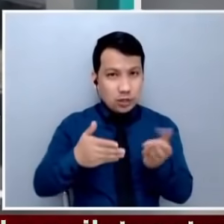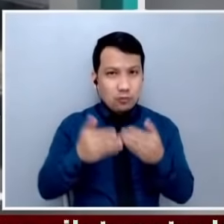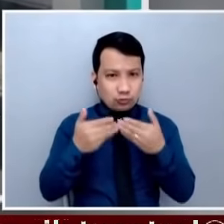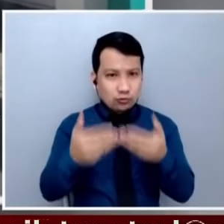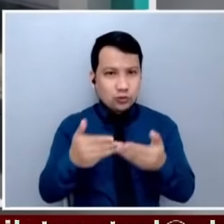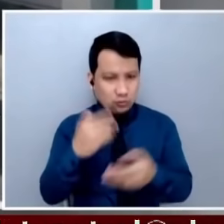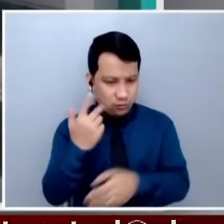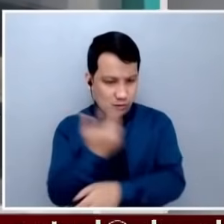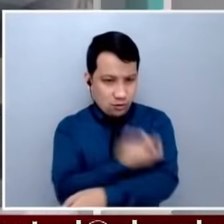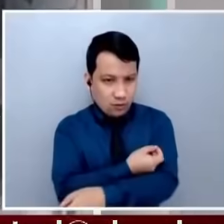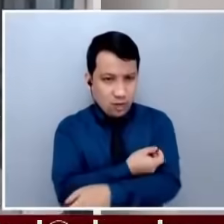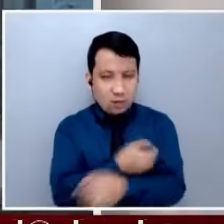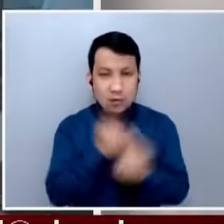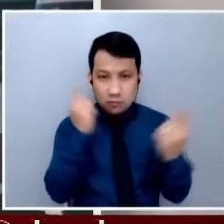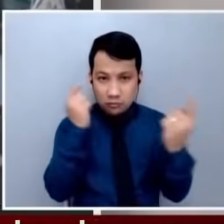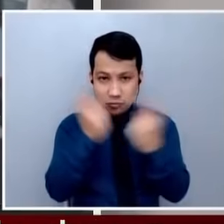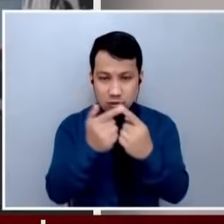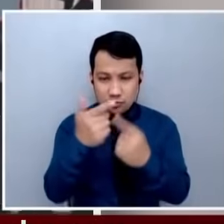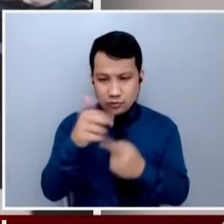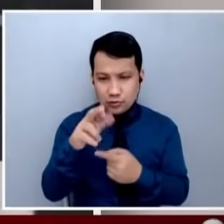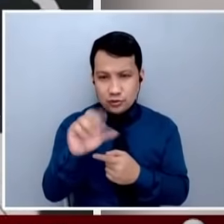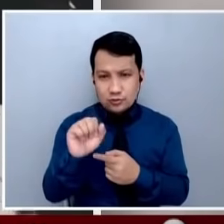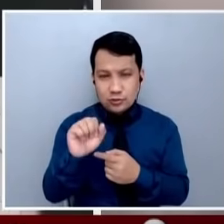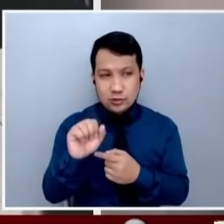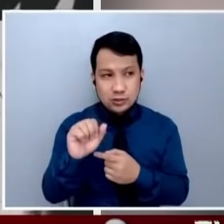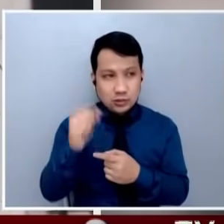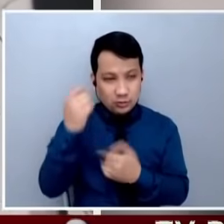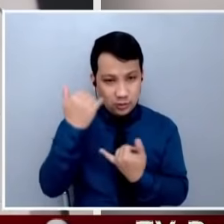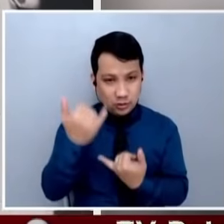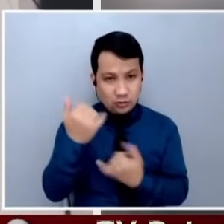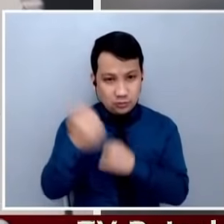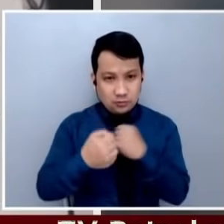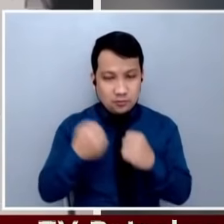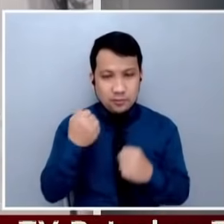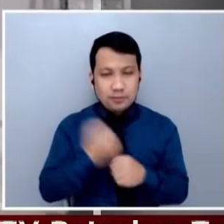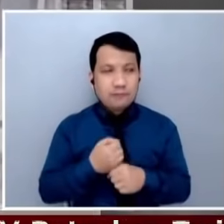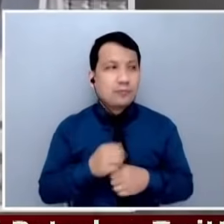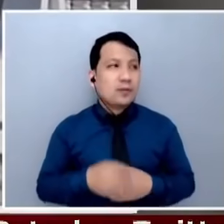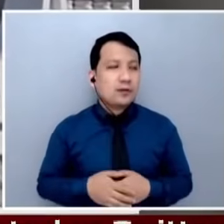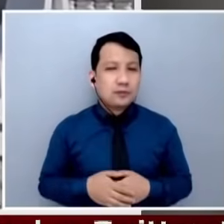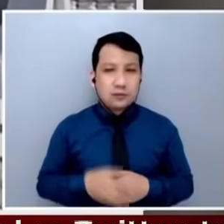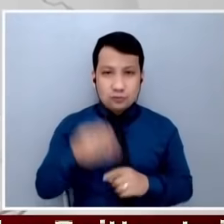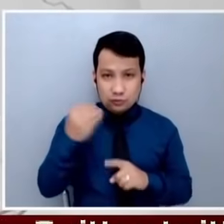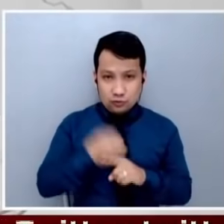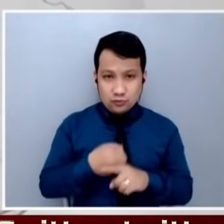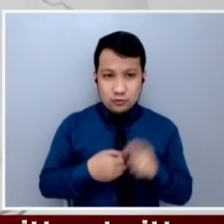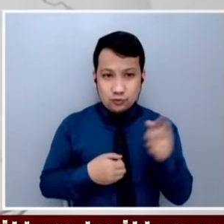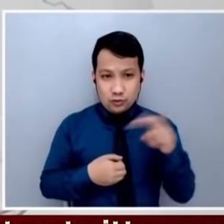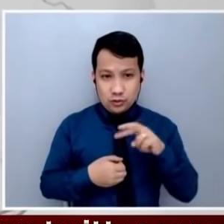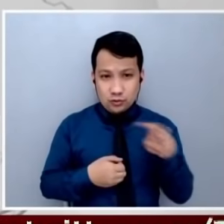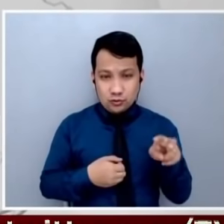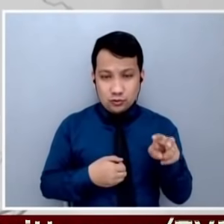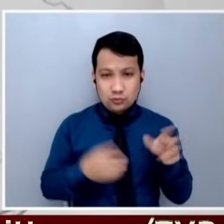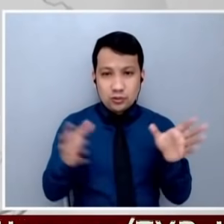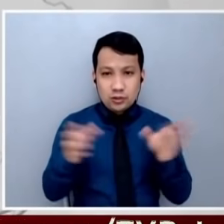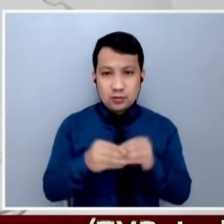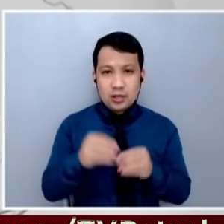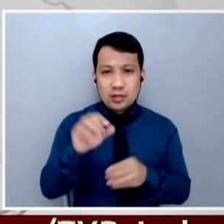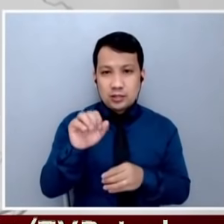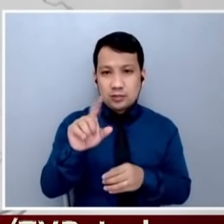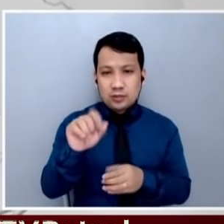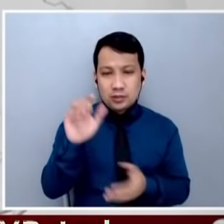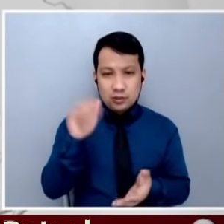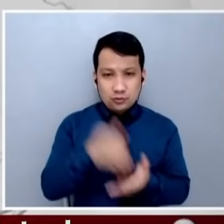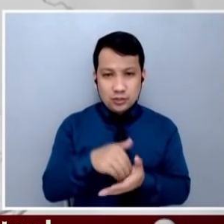at posibleng makamit na nga ang herd immunity sa Batanes ngayong taon. As of October 22, nasa